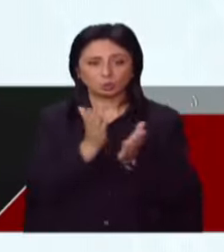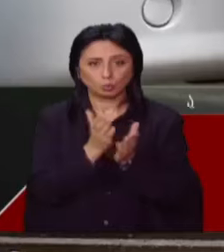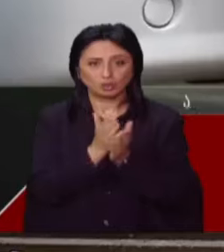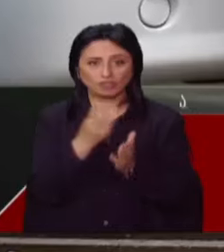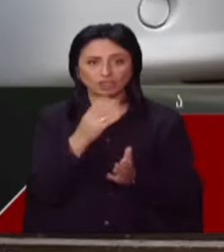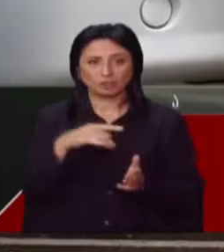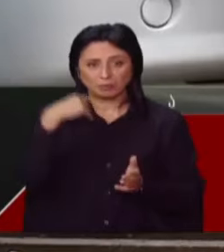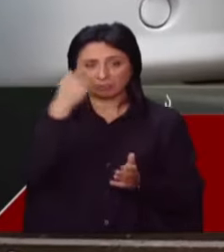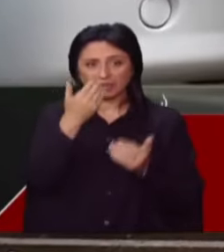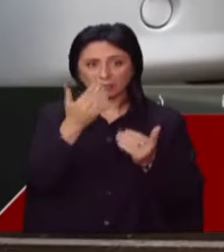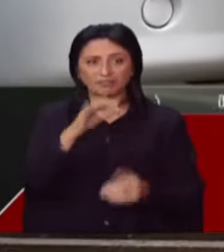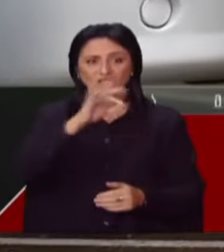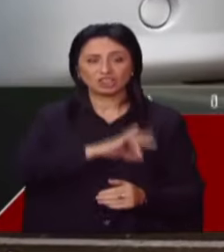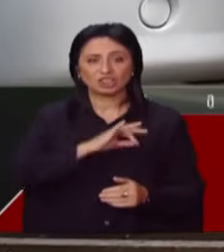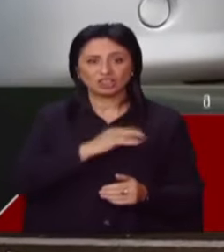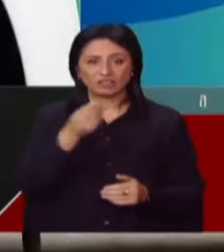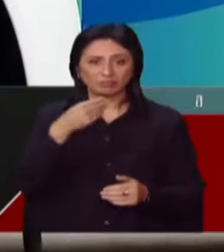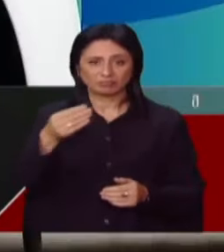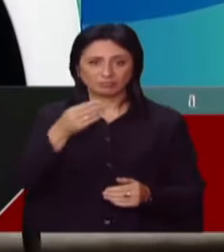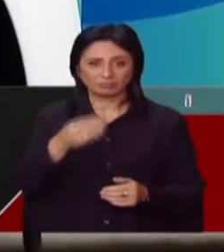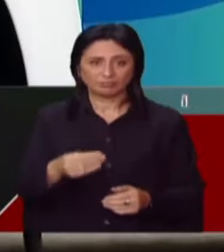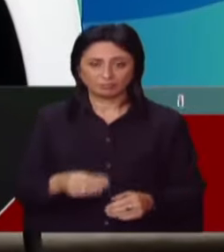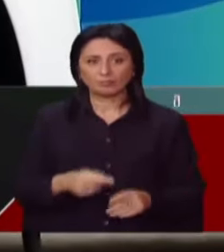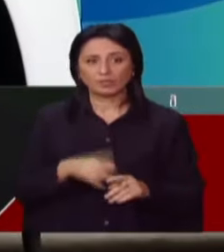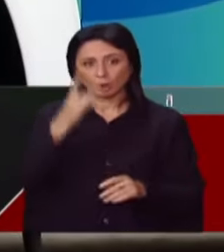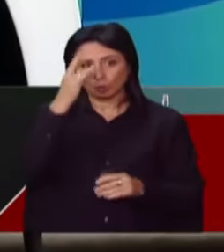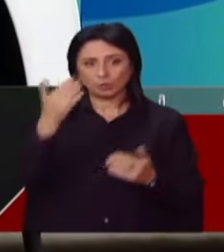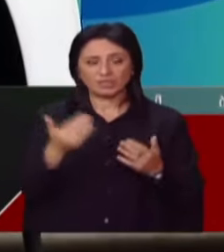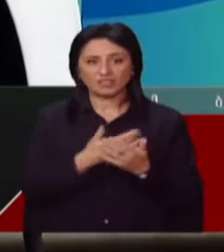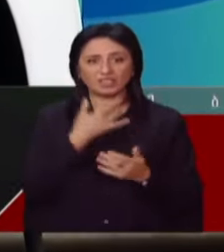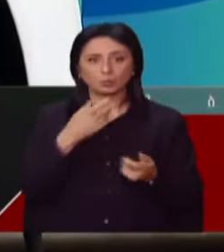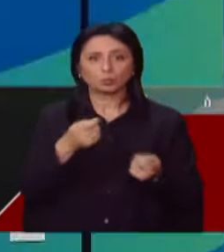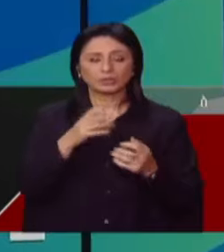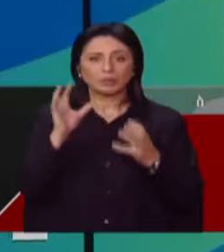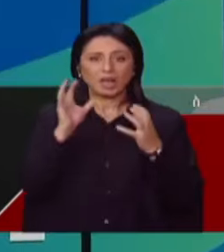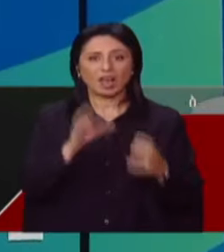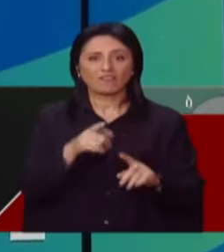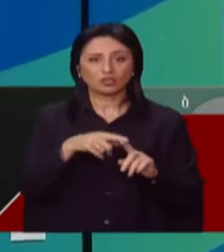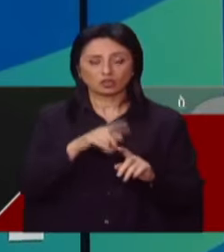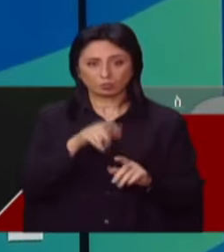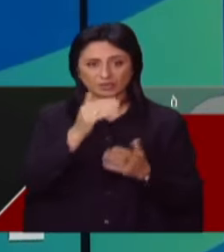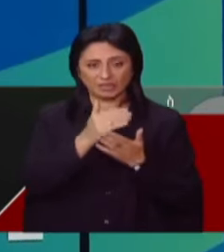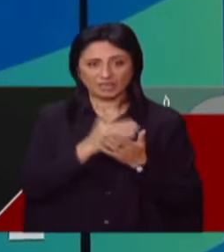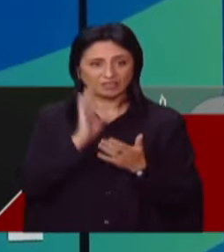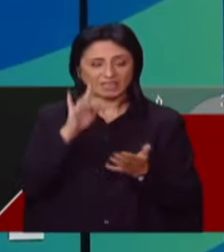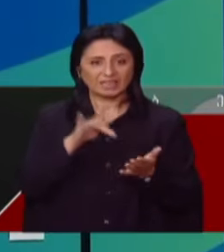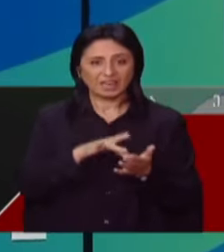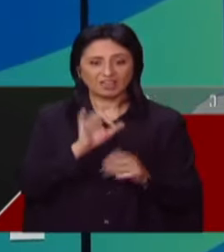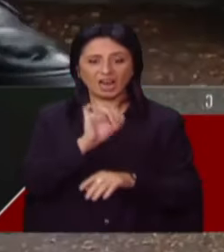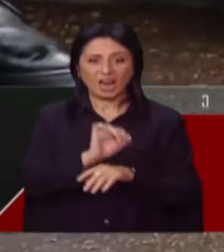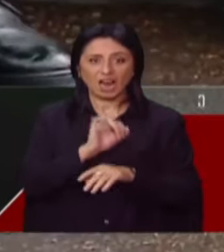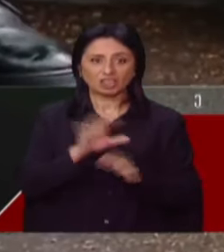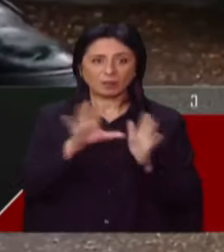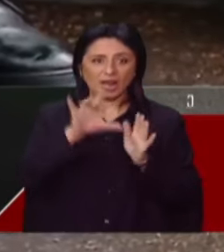და შშმ პირებისთვის შეღავათიანი ტარიფია განსაზღვრული. რუსთავის ახალი მუნიციპალური ავტობუსების მოძრაობის გრაფიკი დედაქალაქის